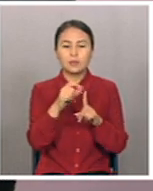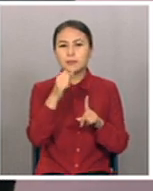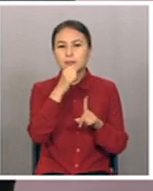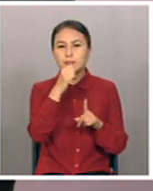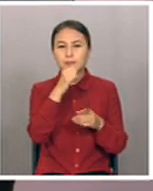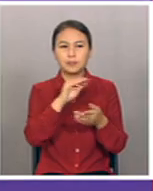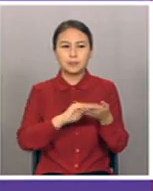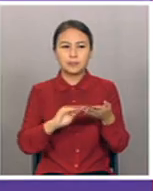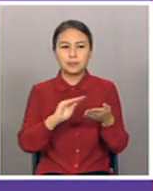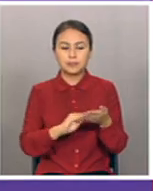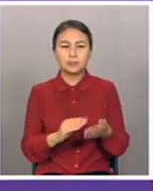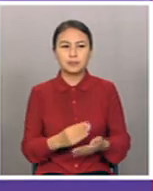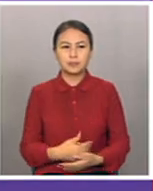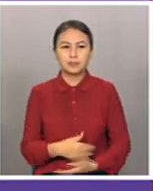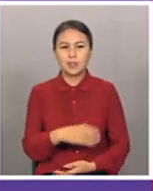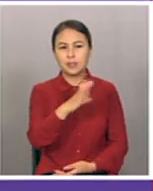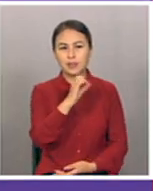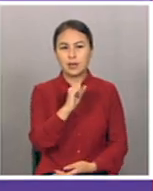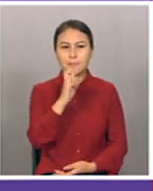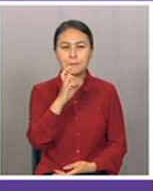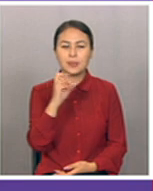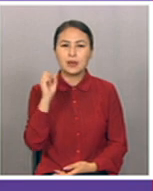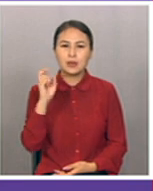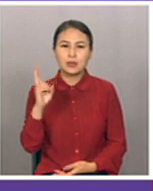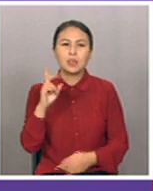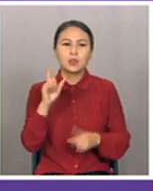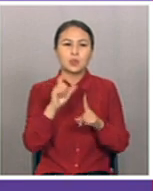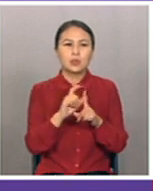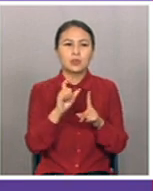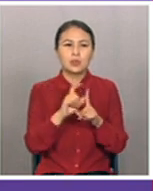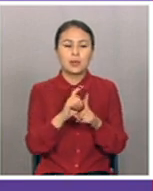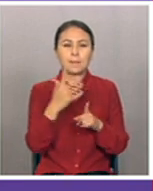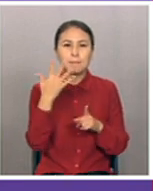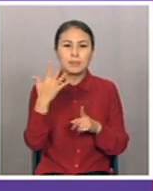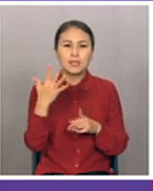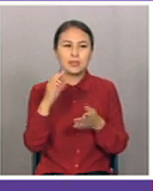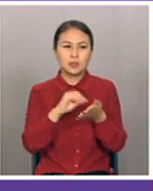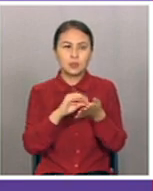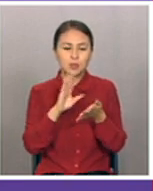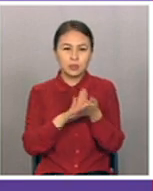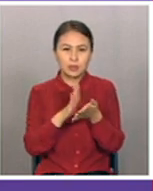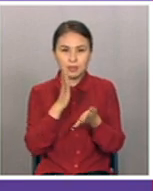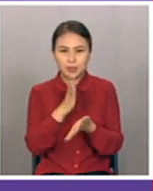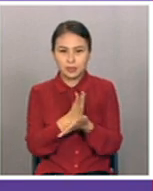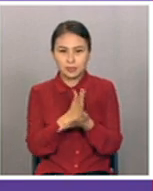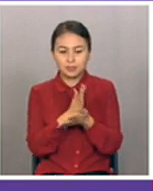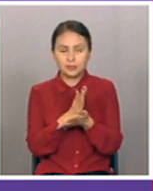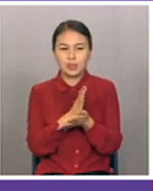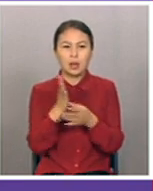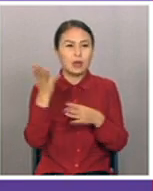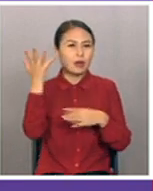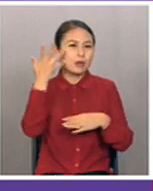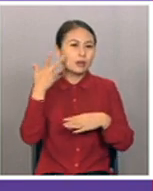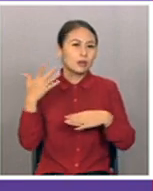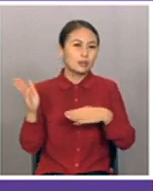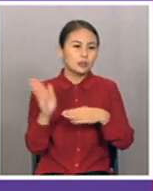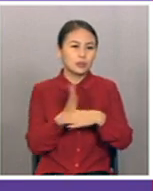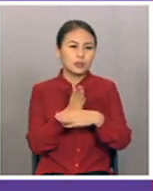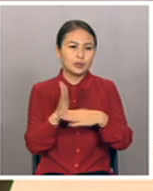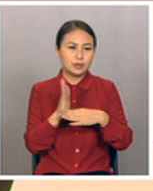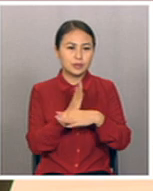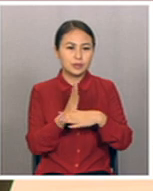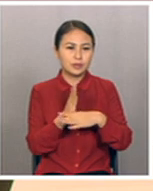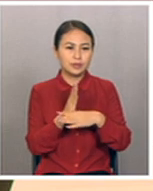жасап жіберейік. Сабақ сөзі. Бес дыбыстан тұрады. Буынға бөлінгерші.